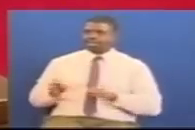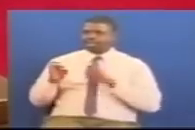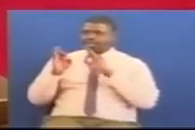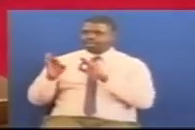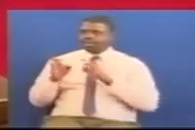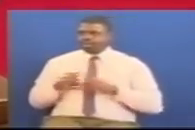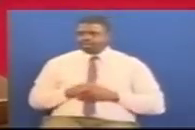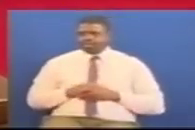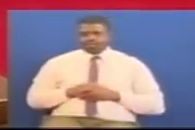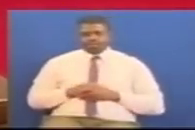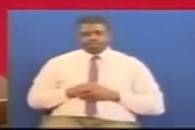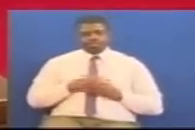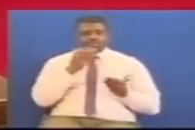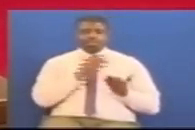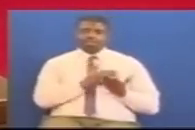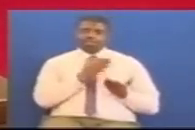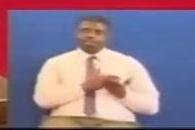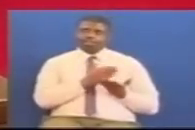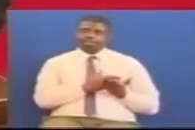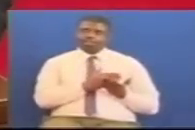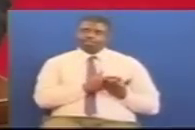Mheshimiwa mwenyekiti kwamba